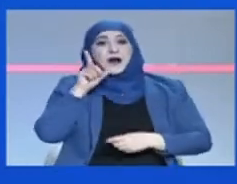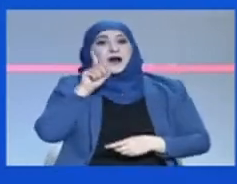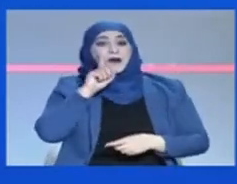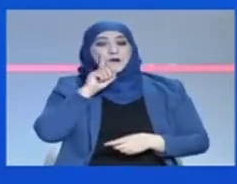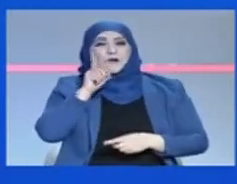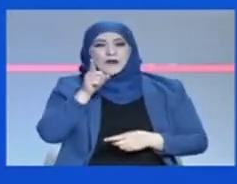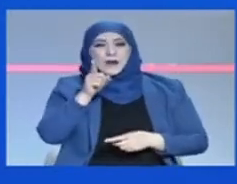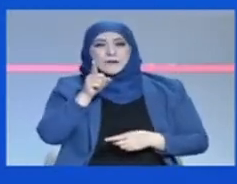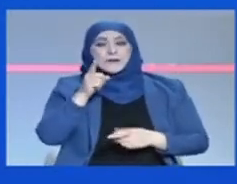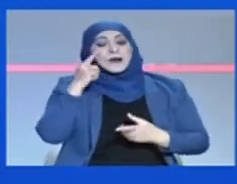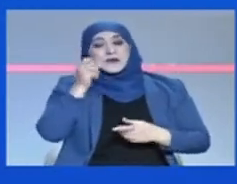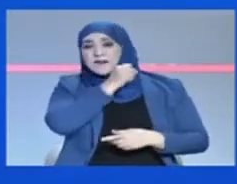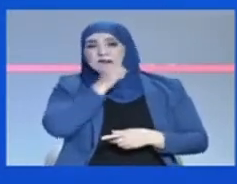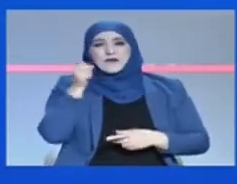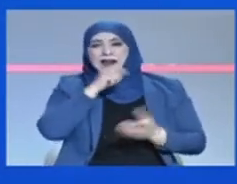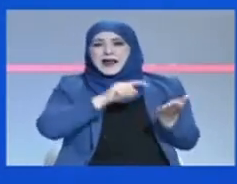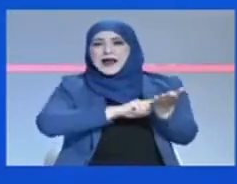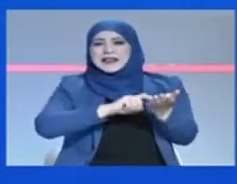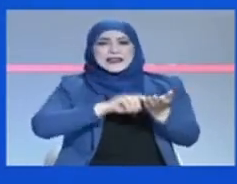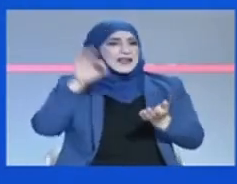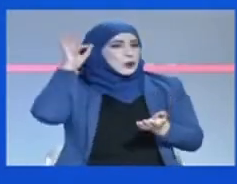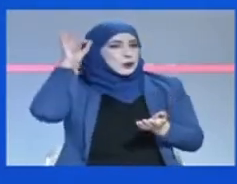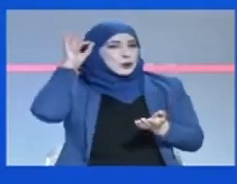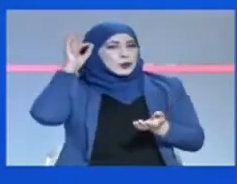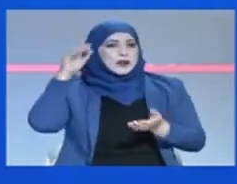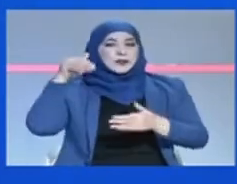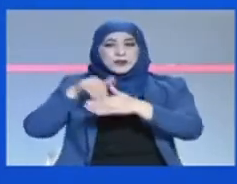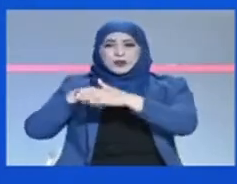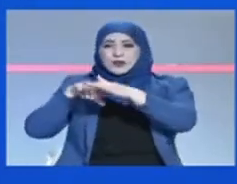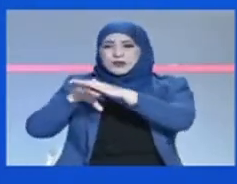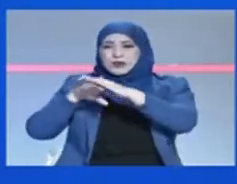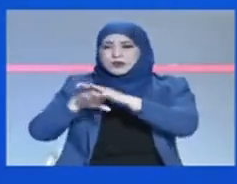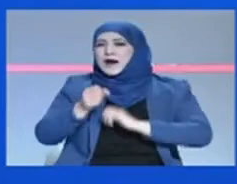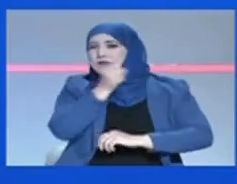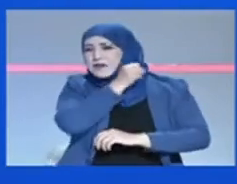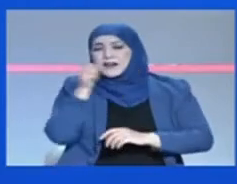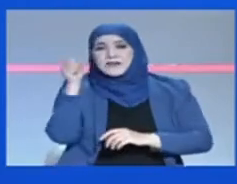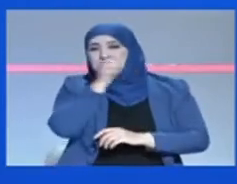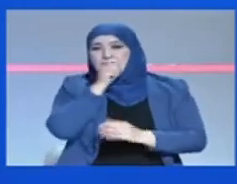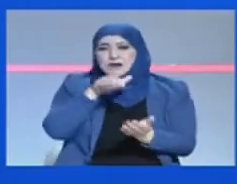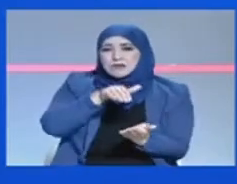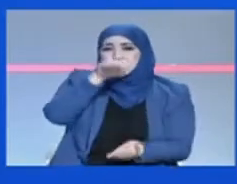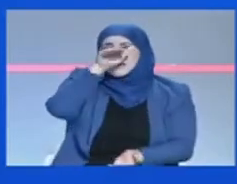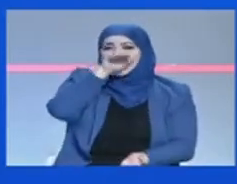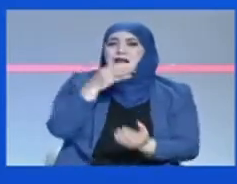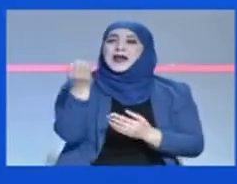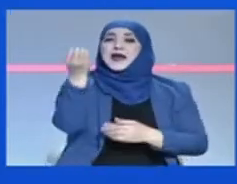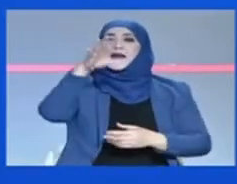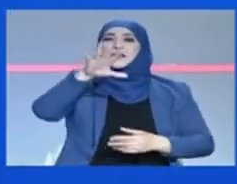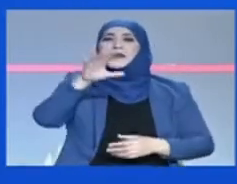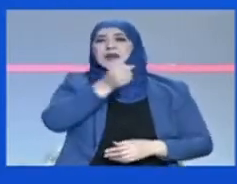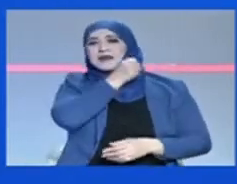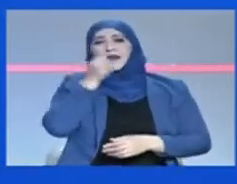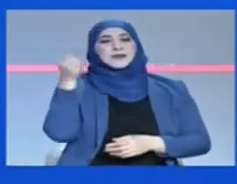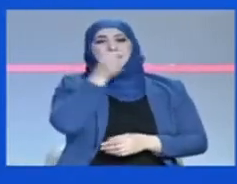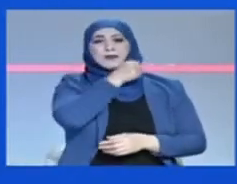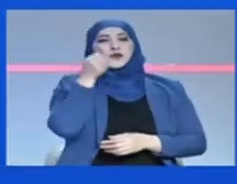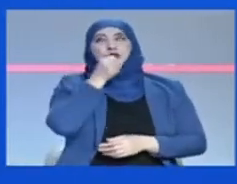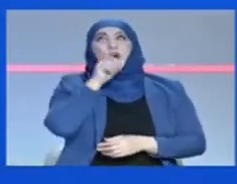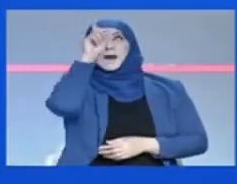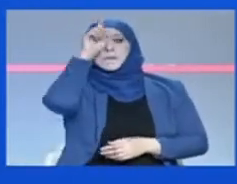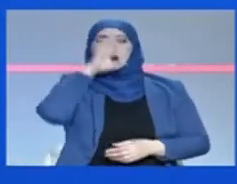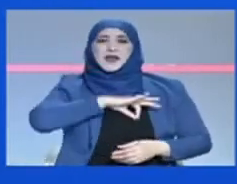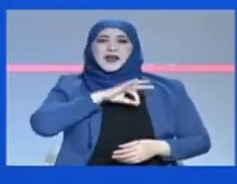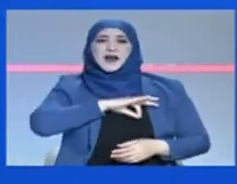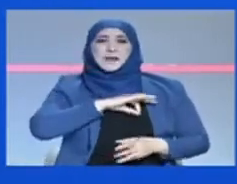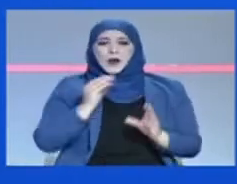الفن التونسي الأصيل ساهمت في إثراء الخزينة الوطنية الفنية بنحو 500 أغنية، رحم الله